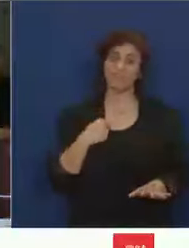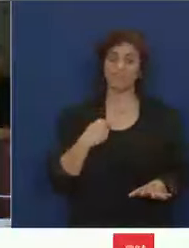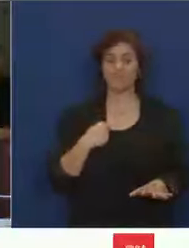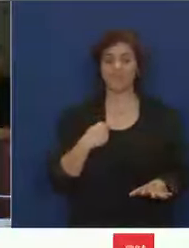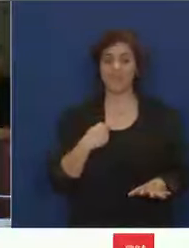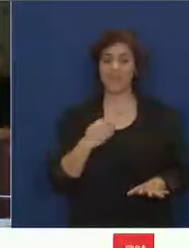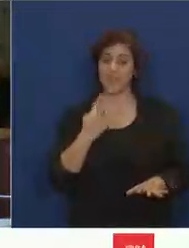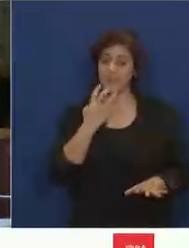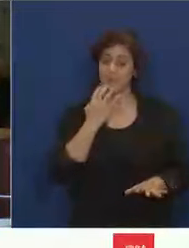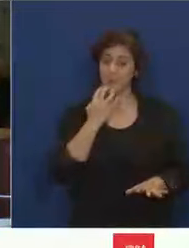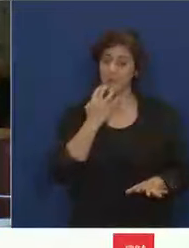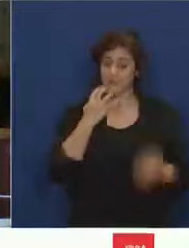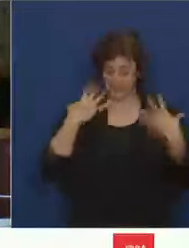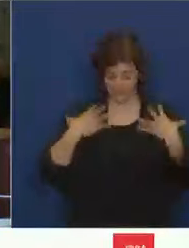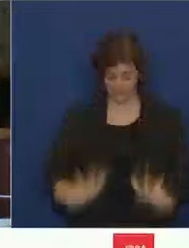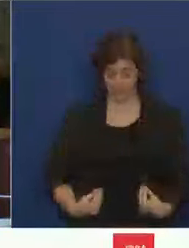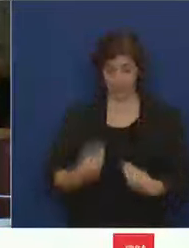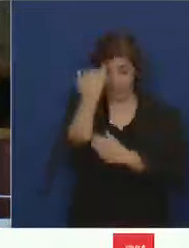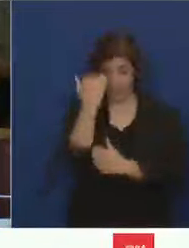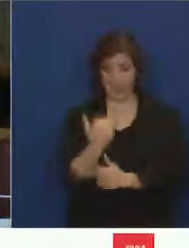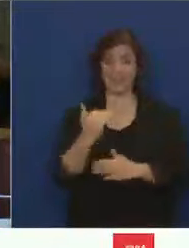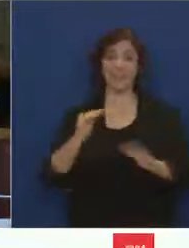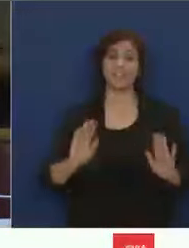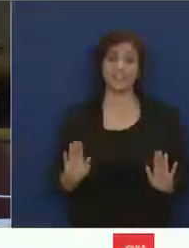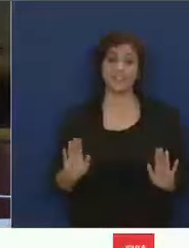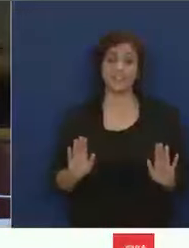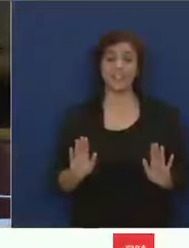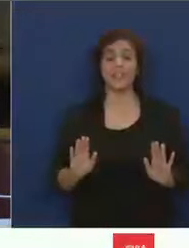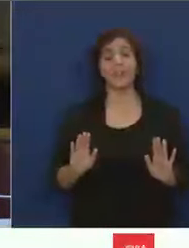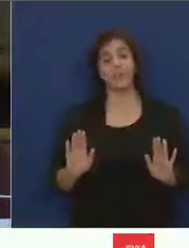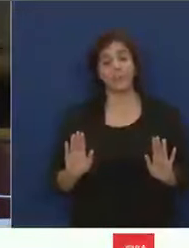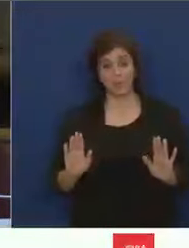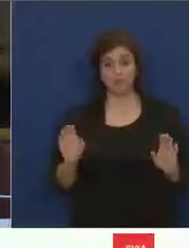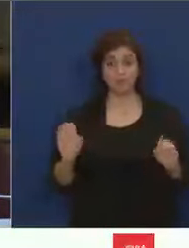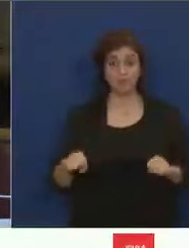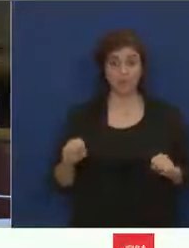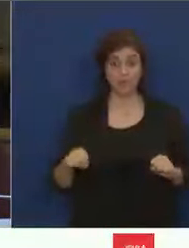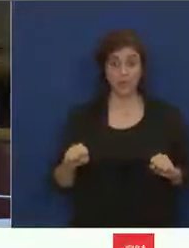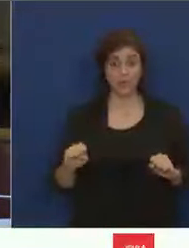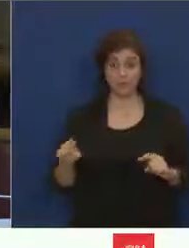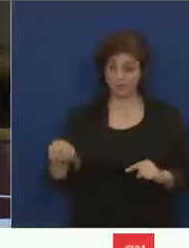pouvoir protéger mes bronches. Mais je suis tout à fait d'accord